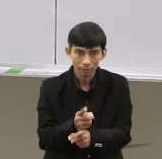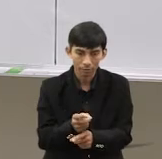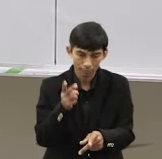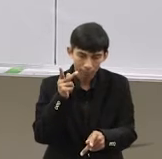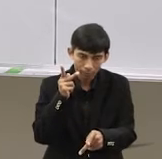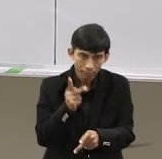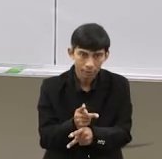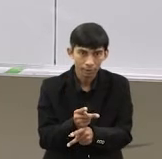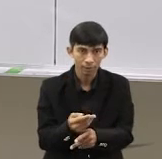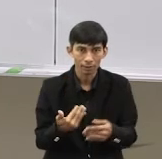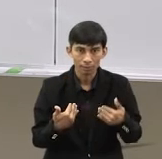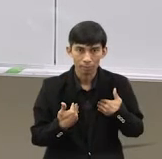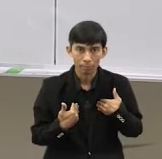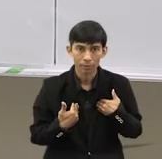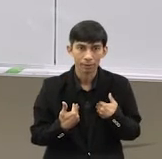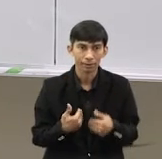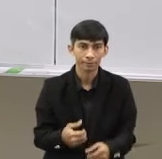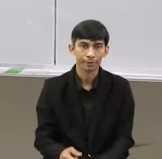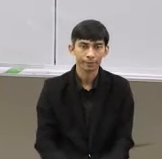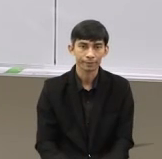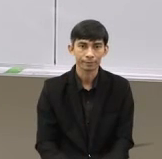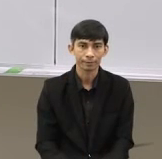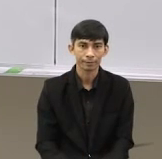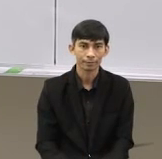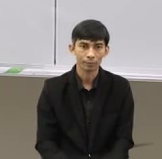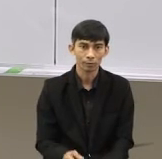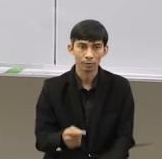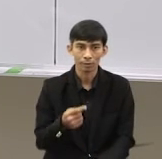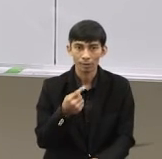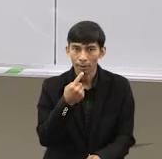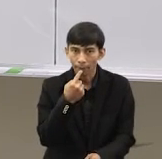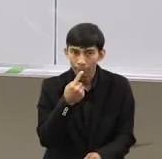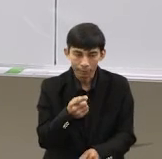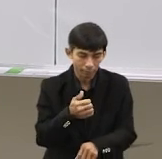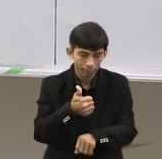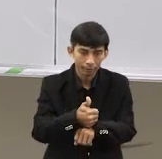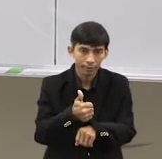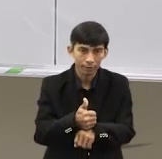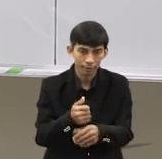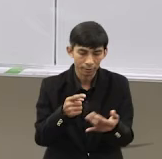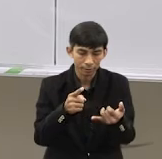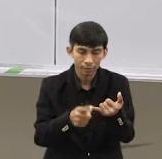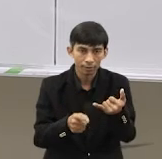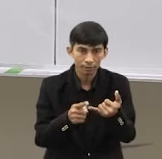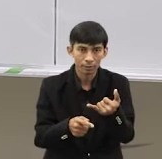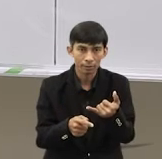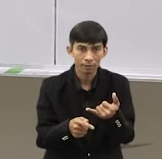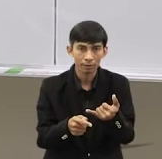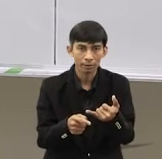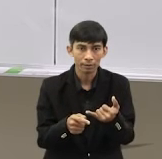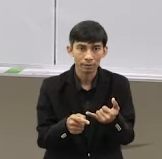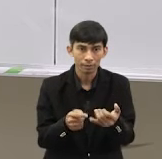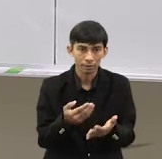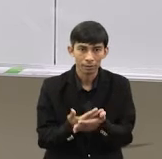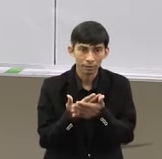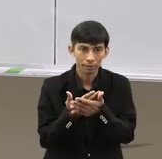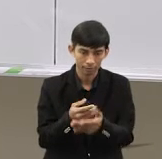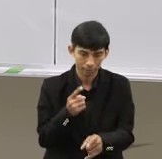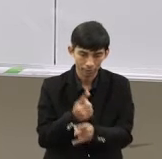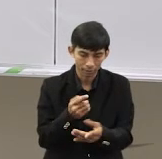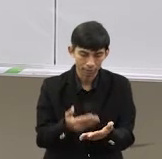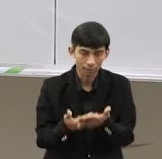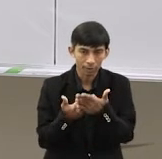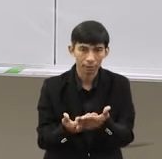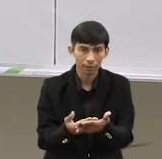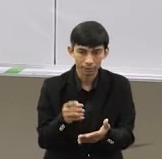khán tìm mũi cứ trâu miền bầm ráp rồi bỏ phật thiền nâng trong cõi cứ cố trâu tại bằng ca nơi sầm